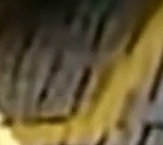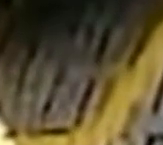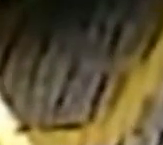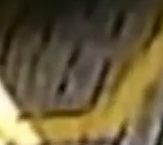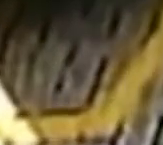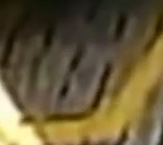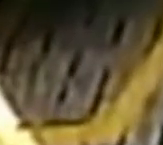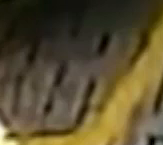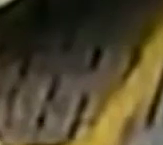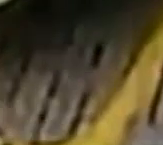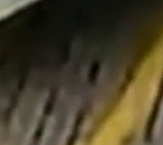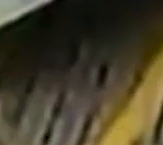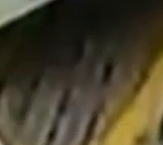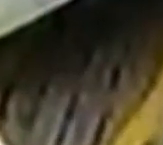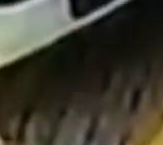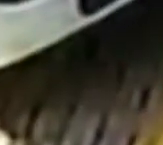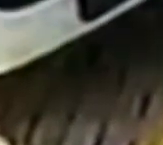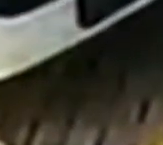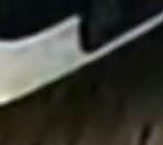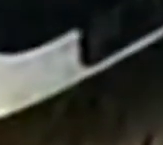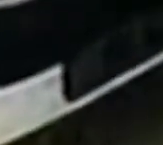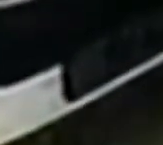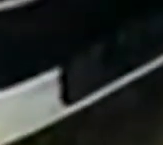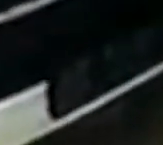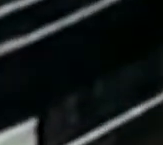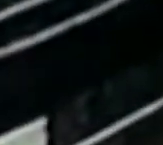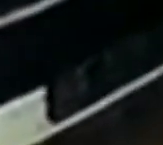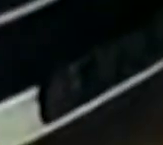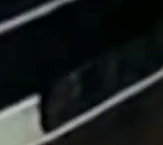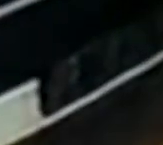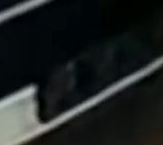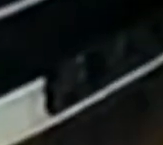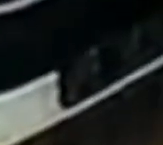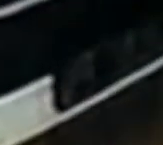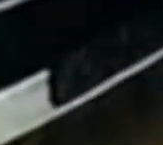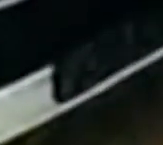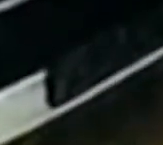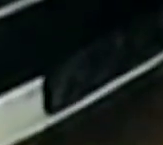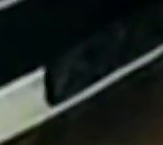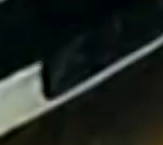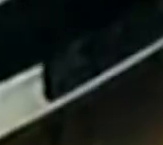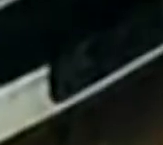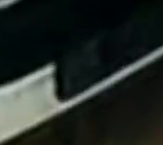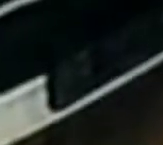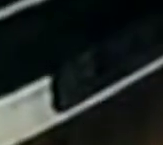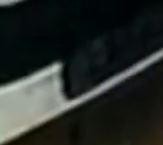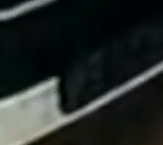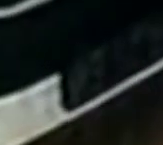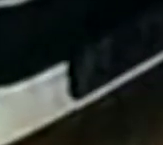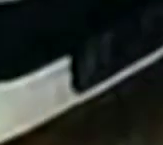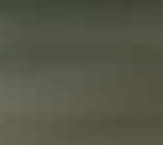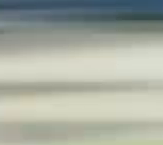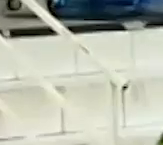pengemudi. Dalam hitungan 10 detik, pelaku masuk ke mobil dari jendela, langsung menggasak tas korban. Pelaku